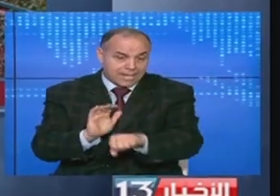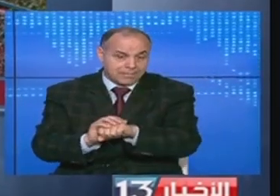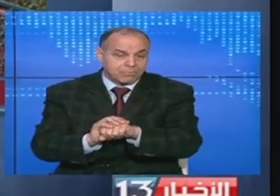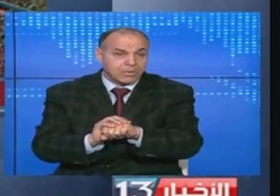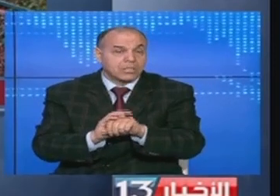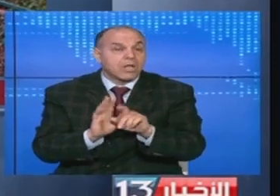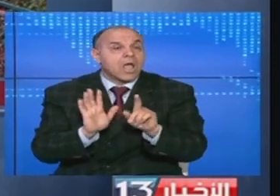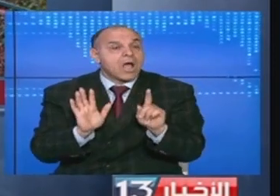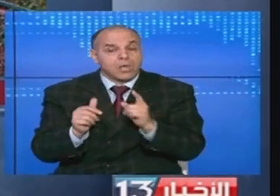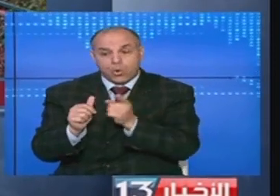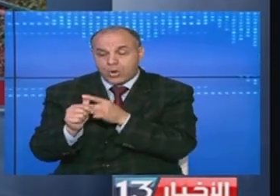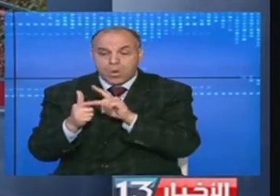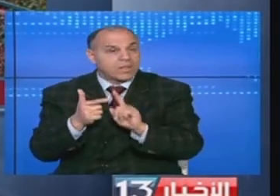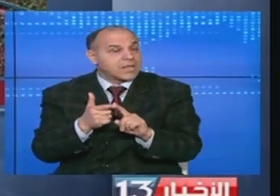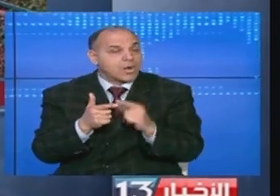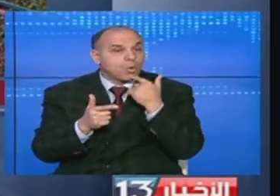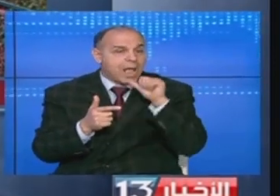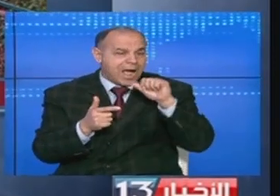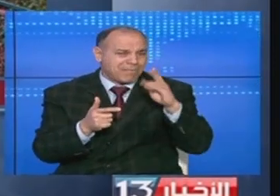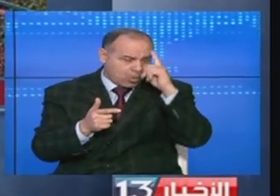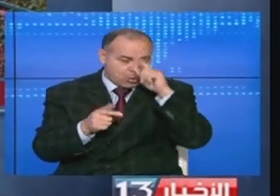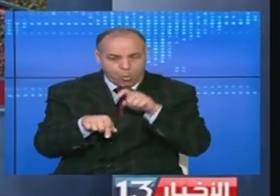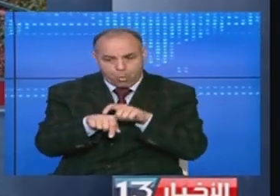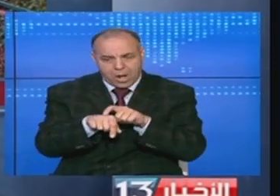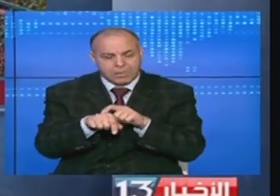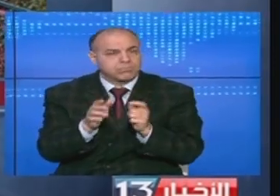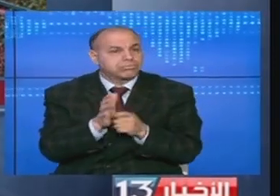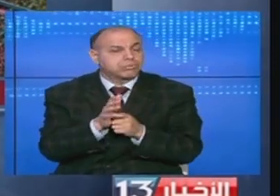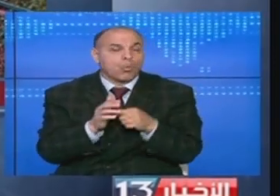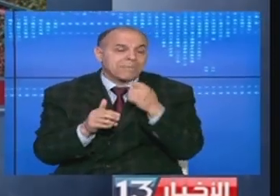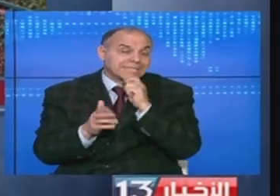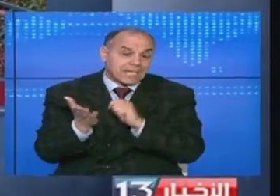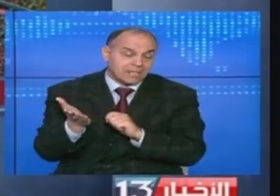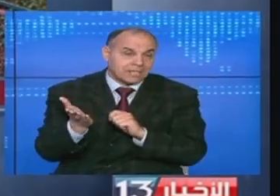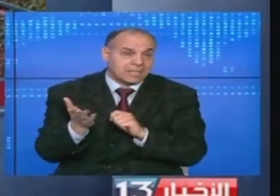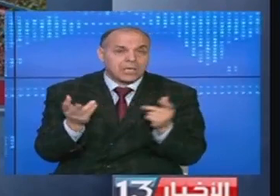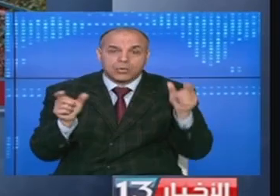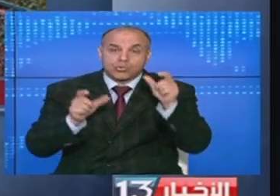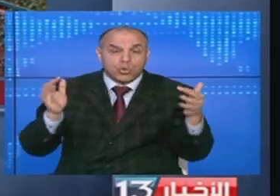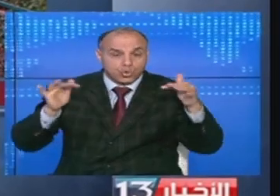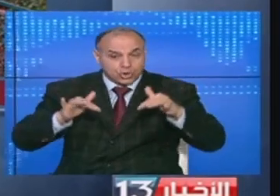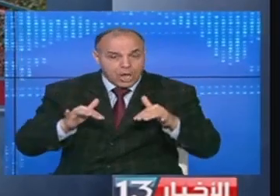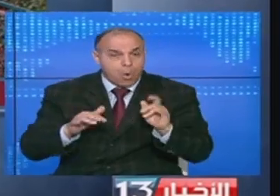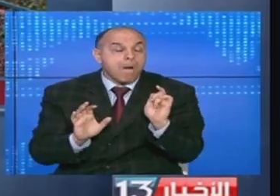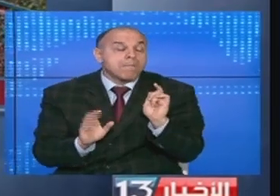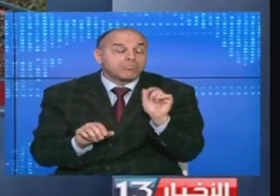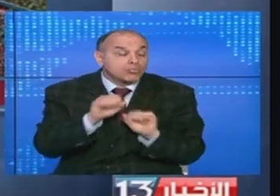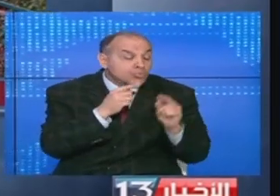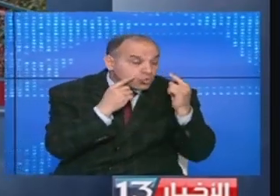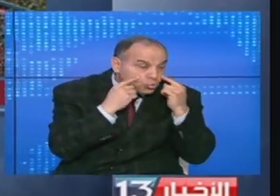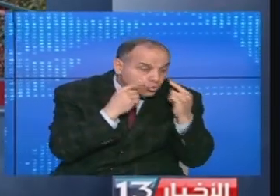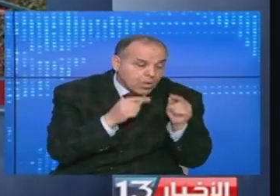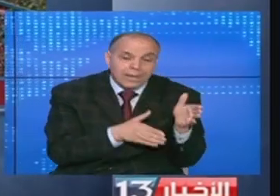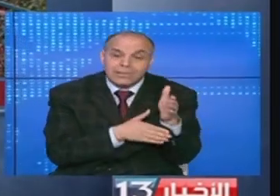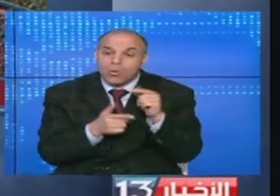هو الاولى والثانيه على ان يقع تحديد الموقف النهائي من حضور الجمهور بعد التنسيق مع مؤسسات